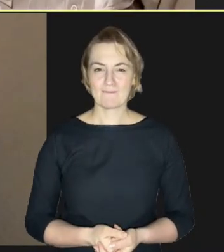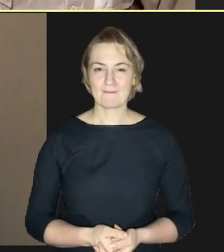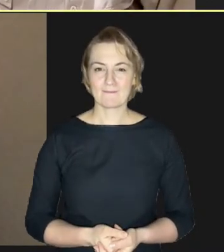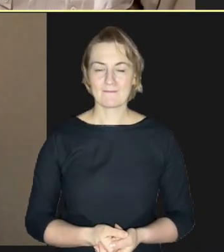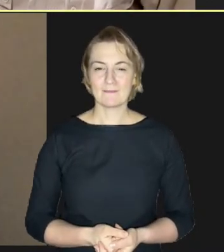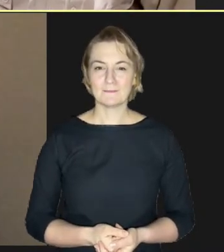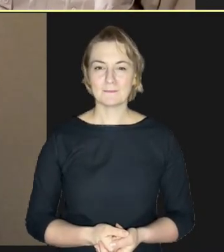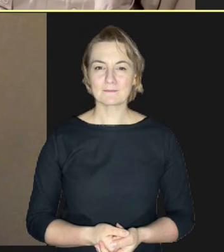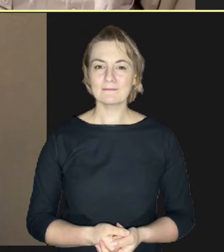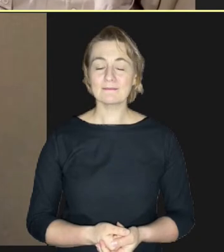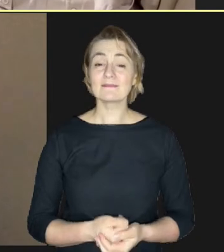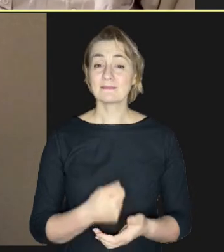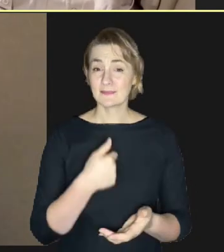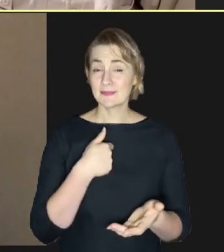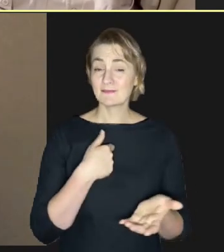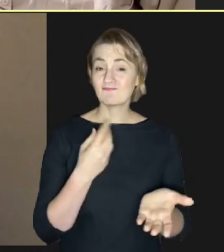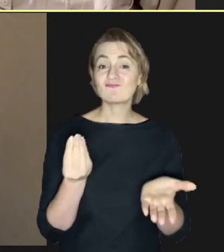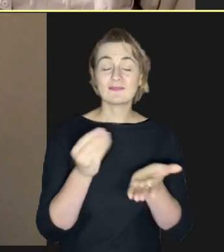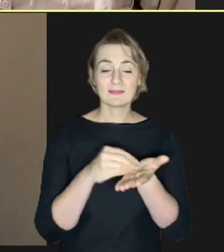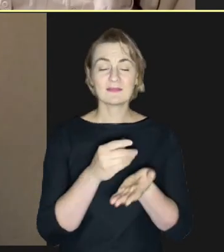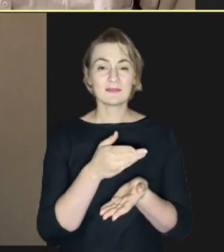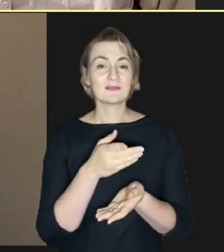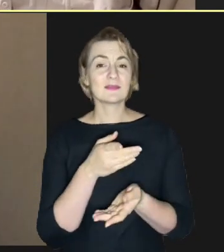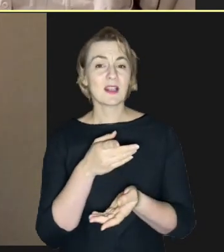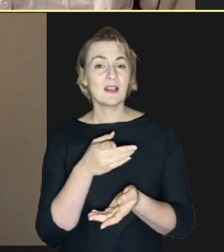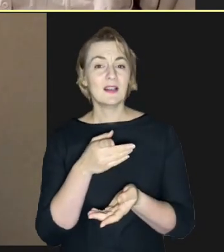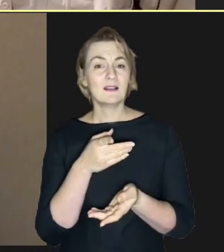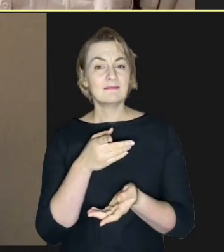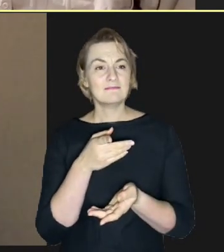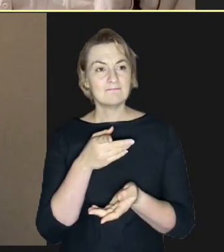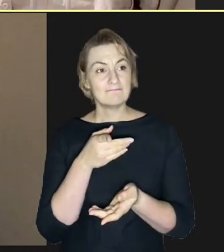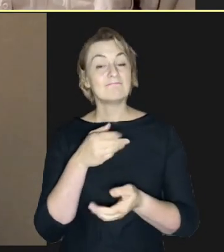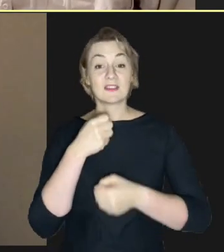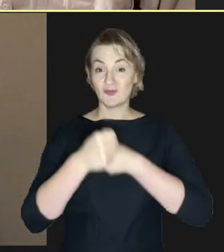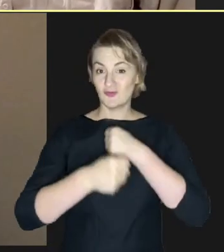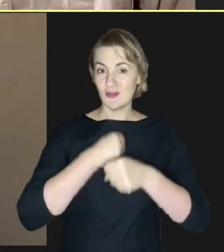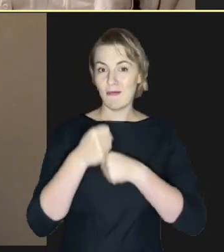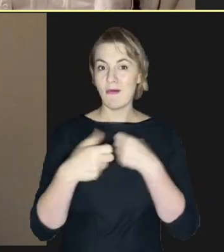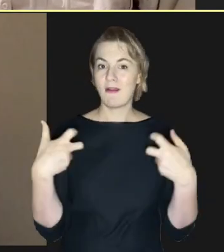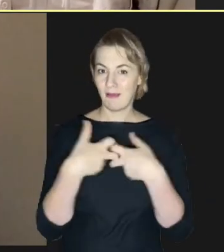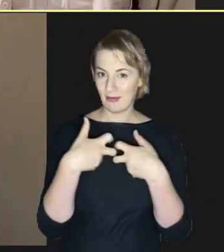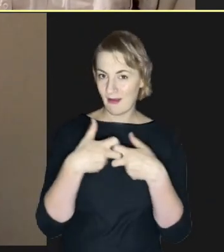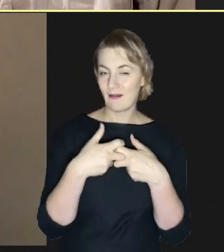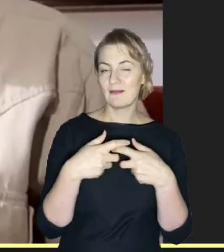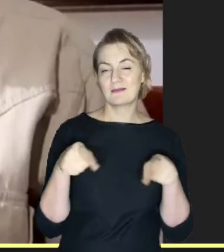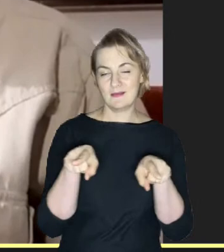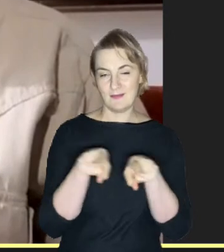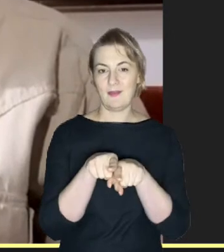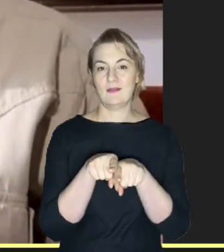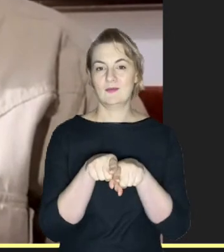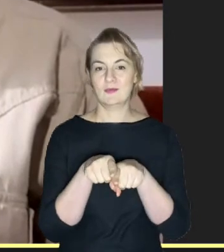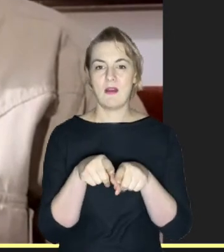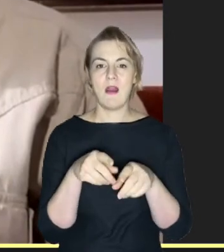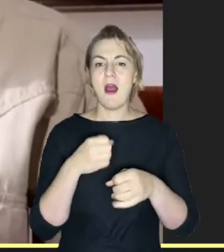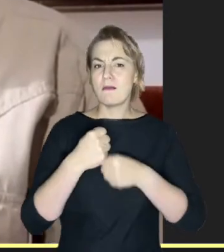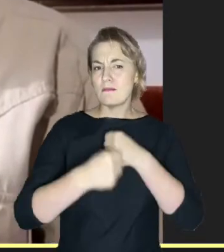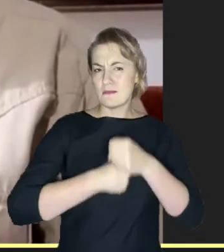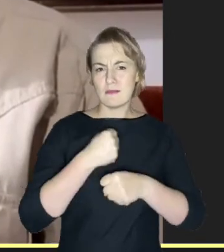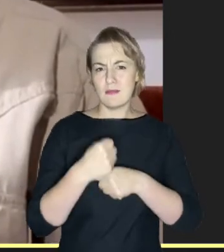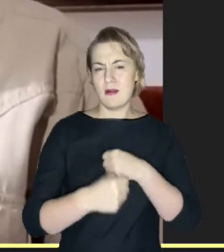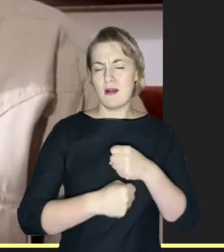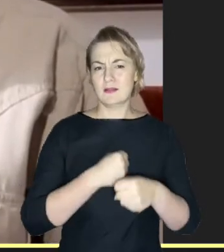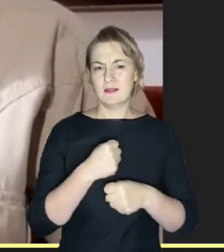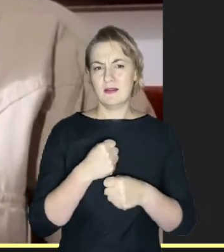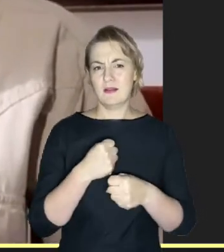Tak, może ja jeszcze dodam, że jesteś też aktywny online, że nie tylko pracujesz w